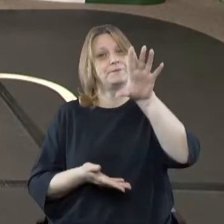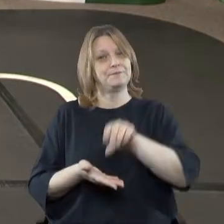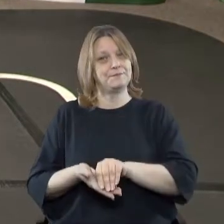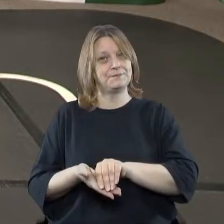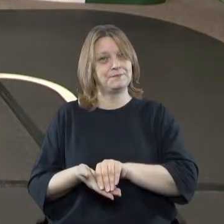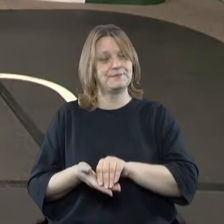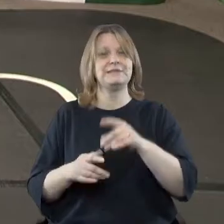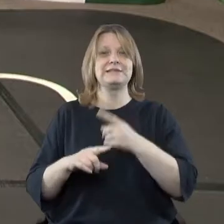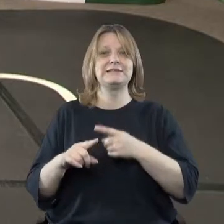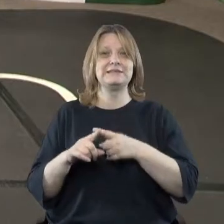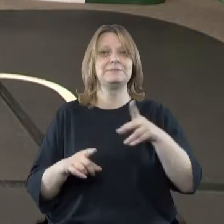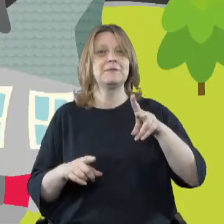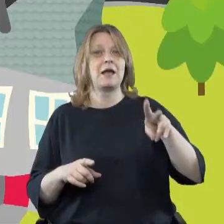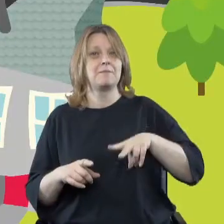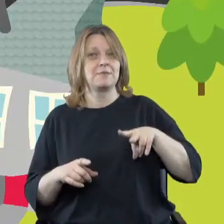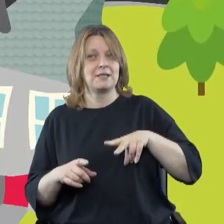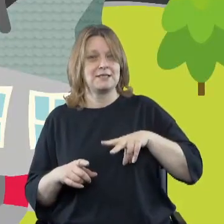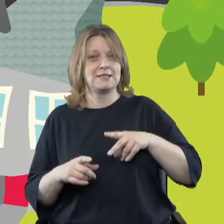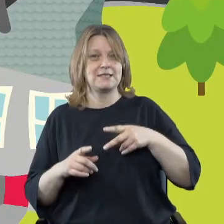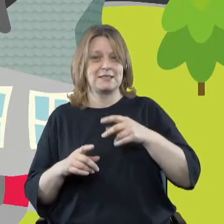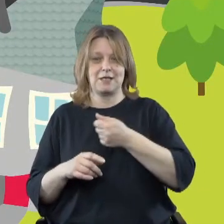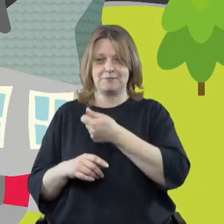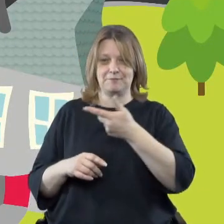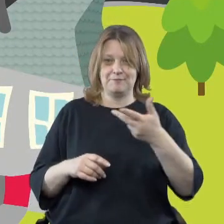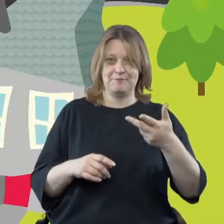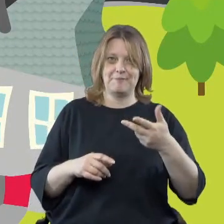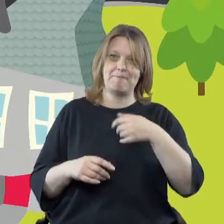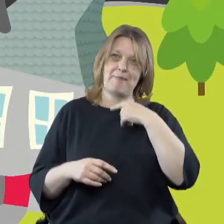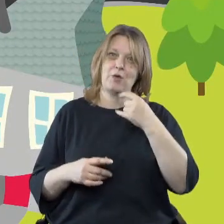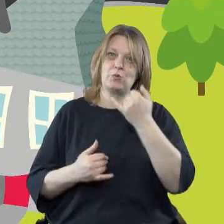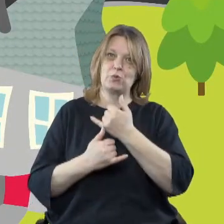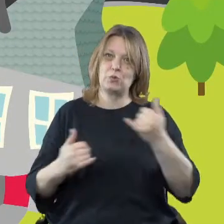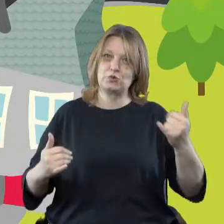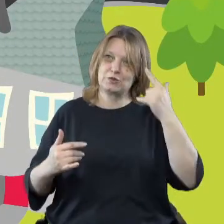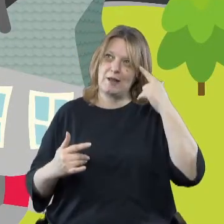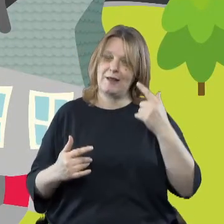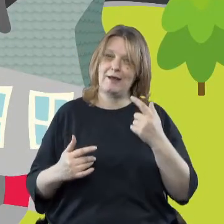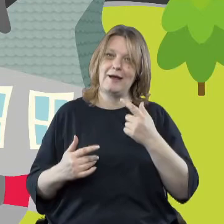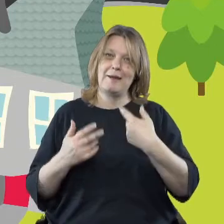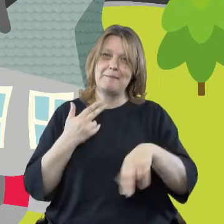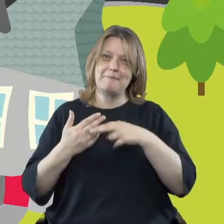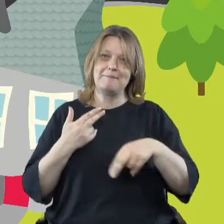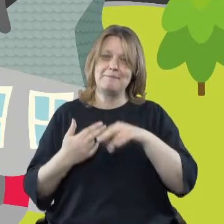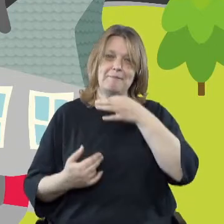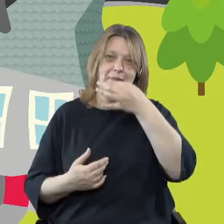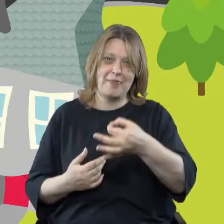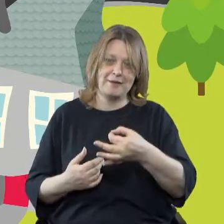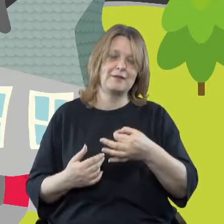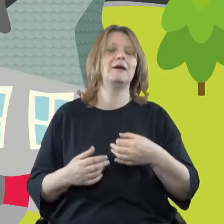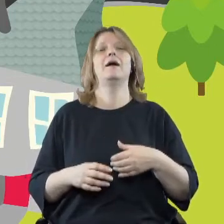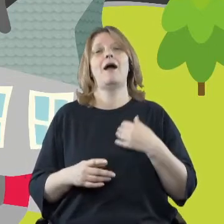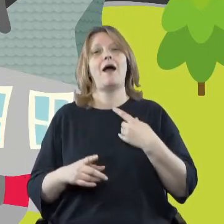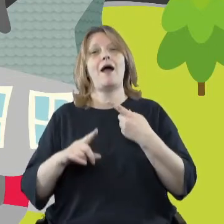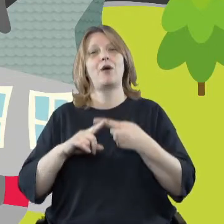panowie ministrowie będą dla was mieli zagadki, więc mam nadzieję, że śpiewająco odpowiecie. A